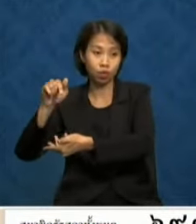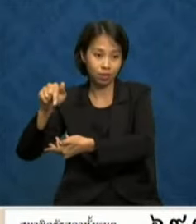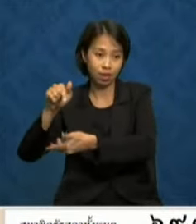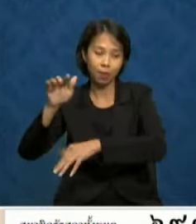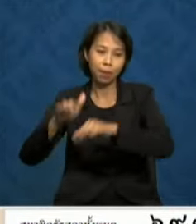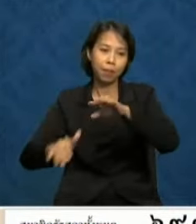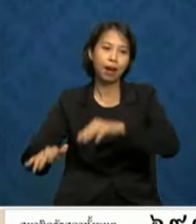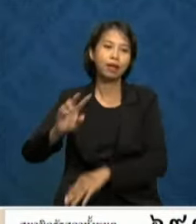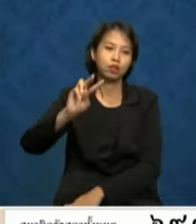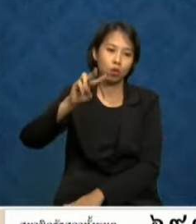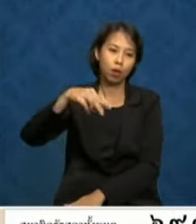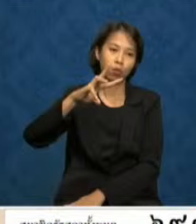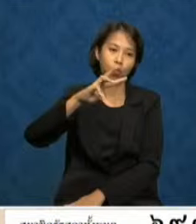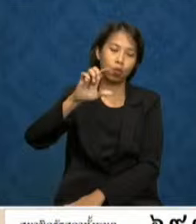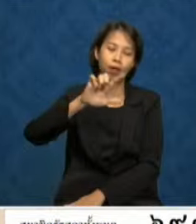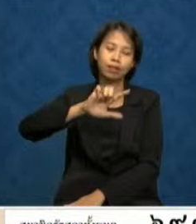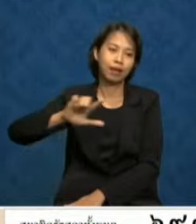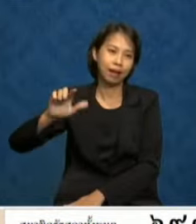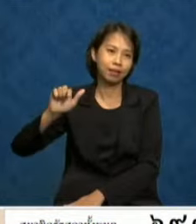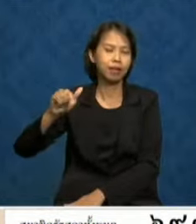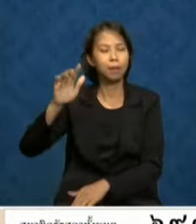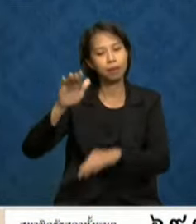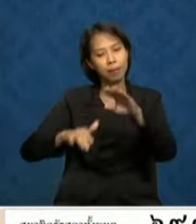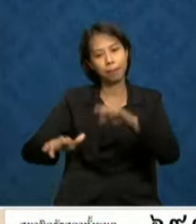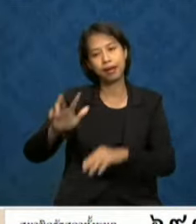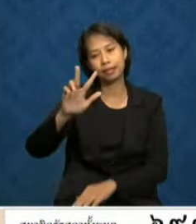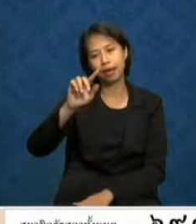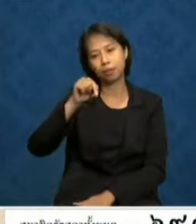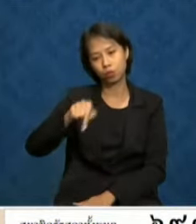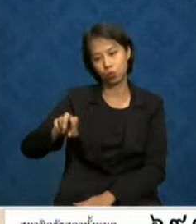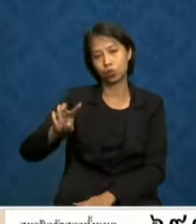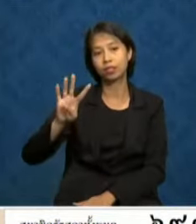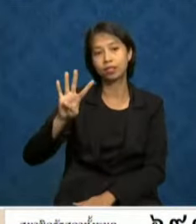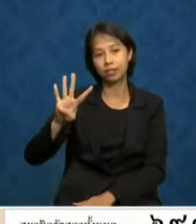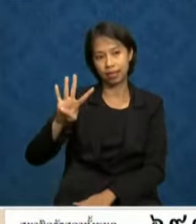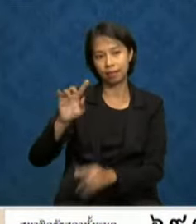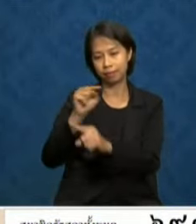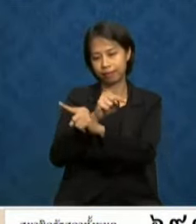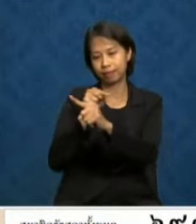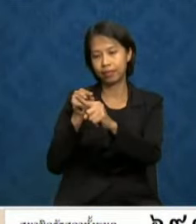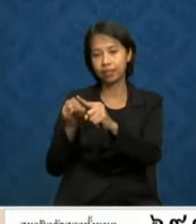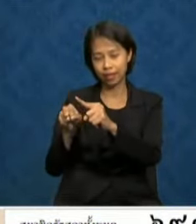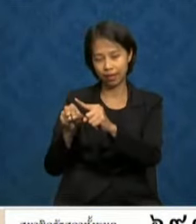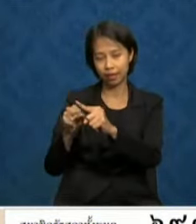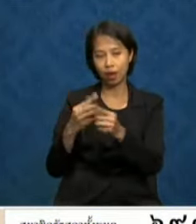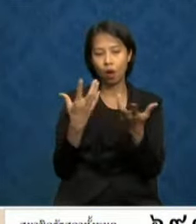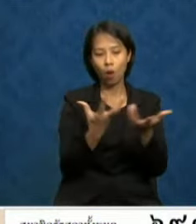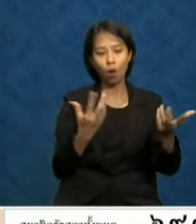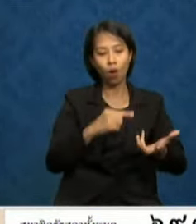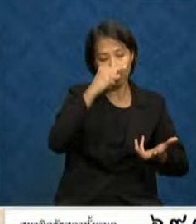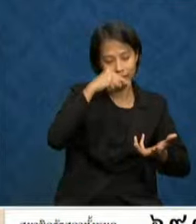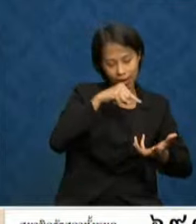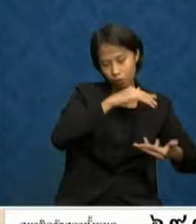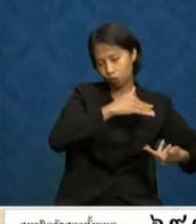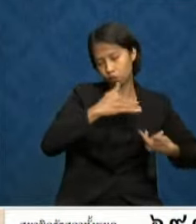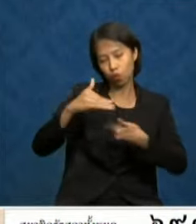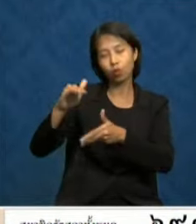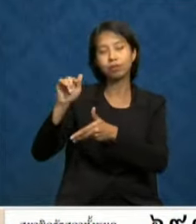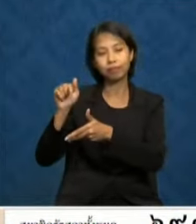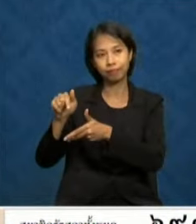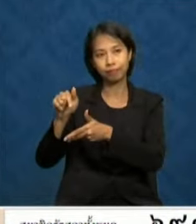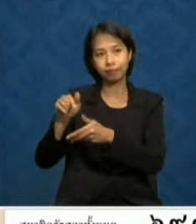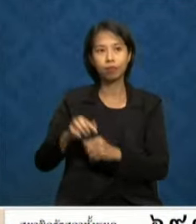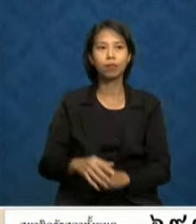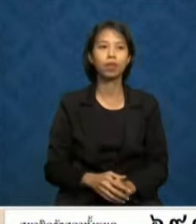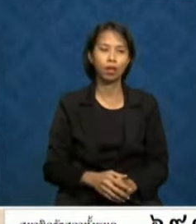2,600-300 ล้านบาทนะครับคิดเป็นร้อยละ 3.4 ของสินค้าที่ไทยส่งออกไปสหภาพยุโรปทั้งหมดแล้วก็ประม